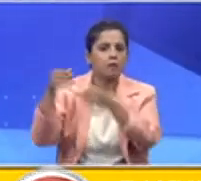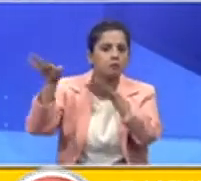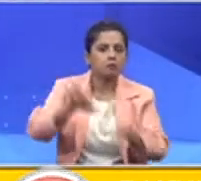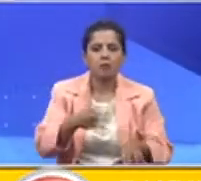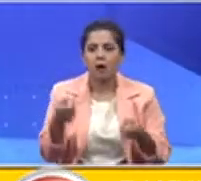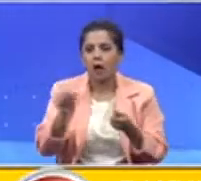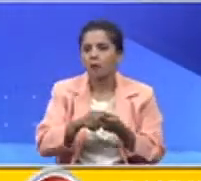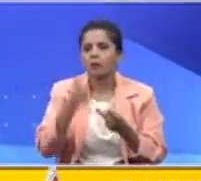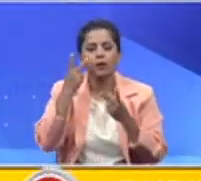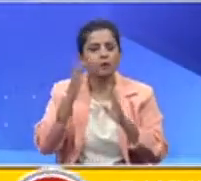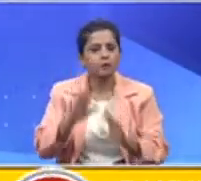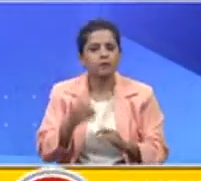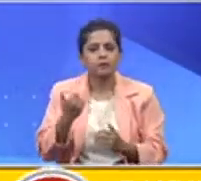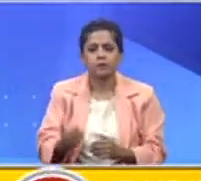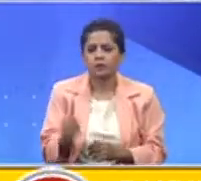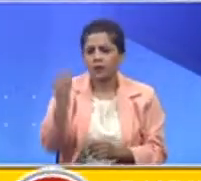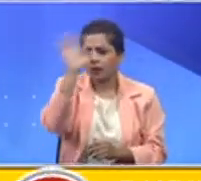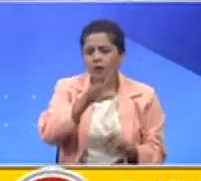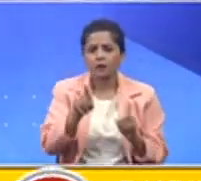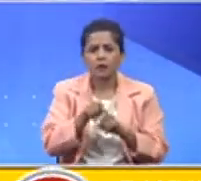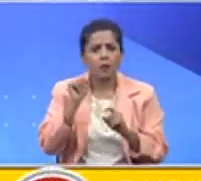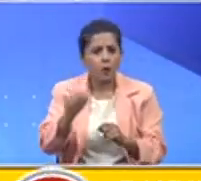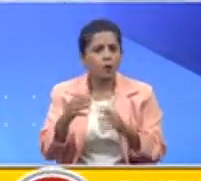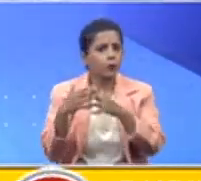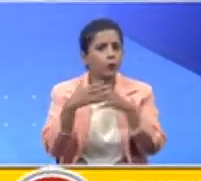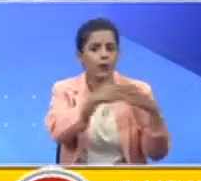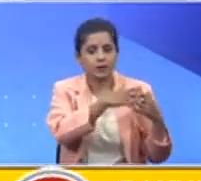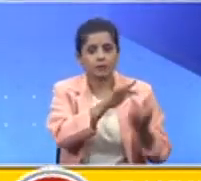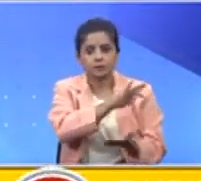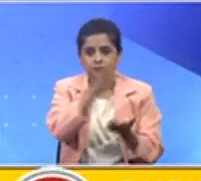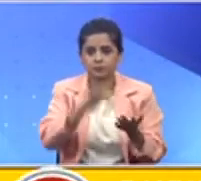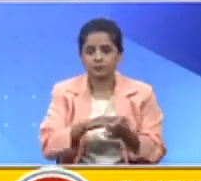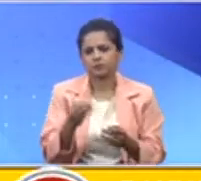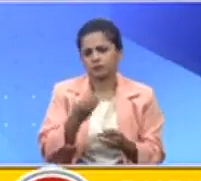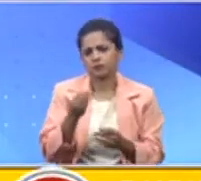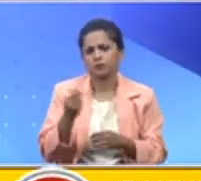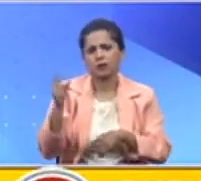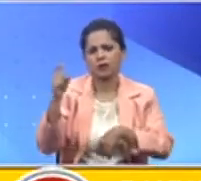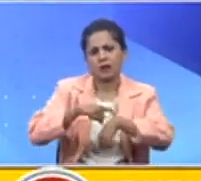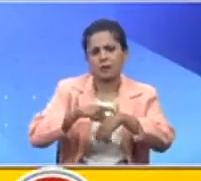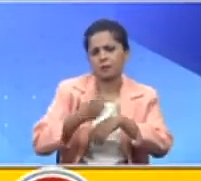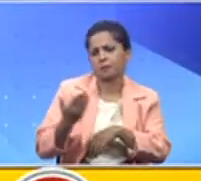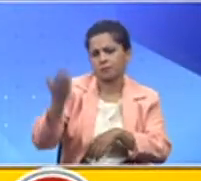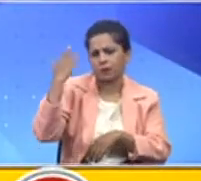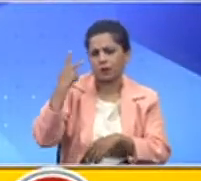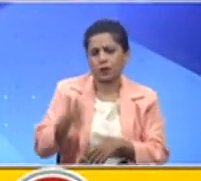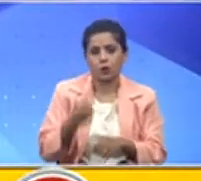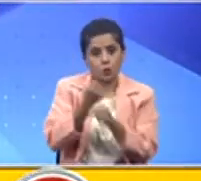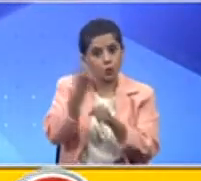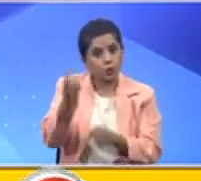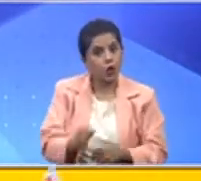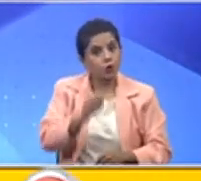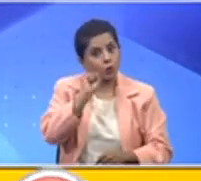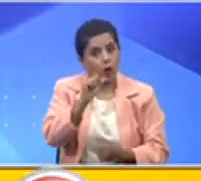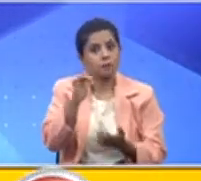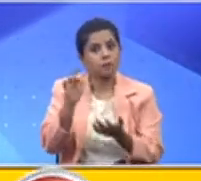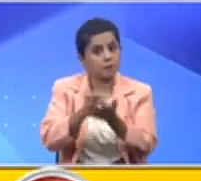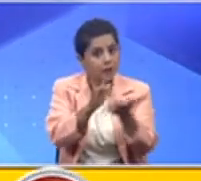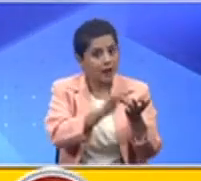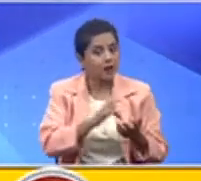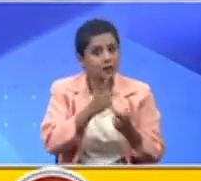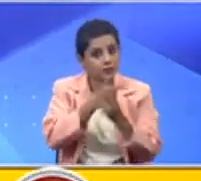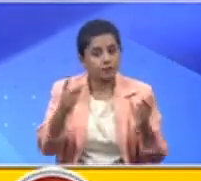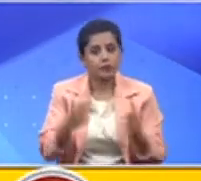देश के पस्चिम हिस्से में कुछ समय पूर्व गुजरात के इलाकों में